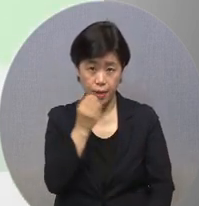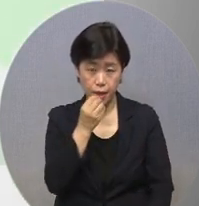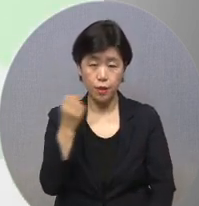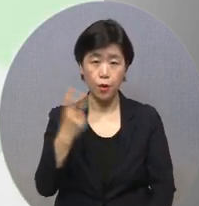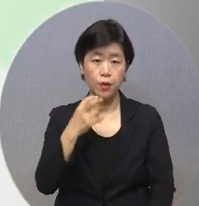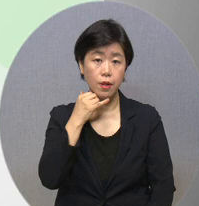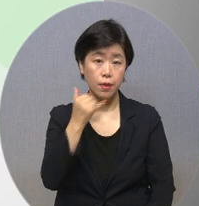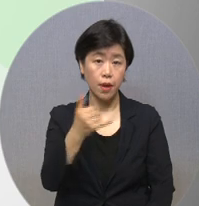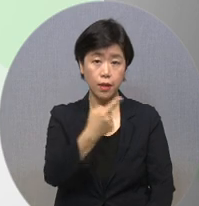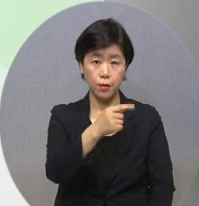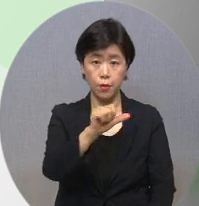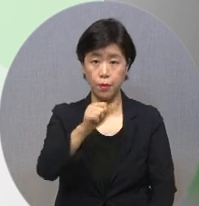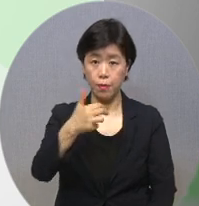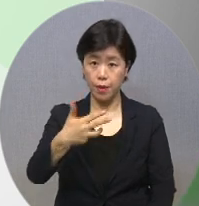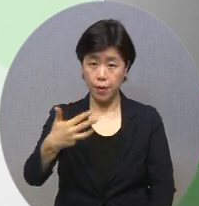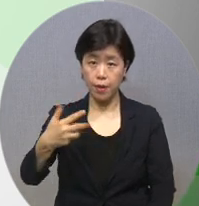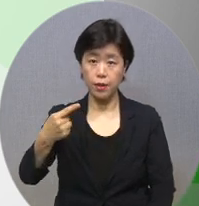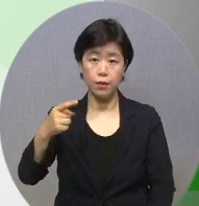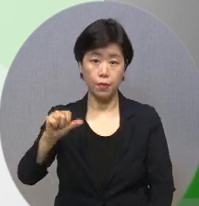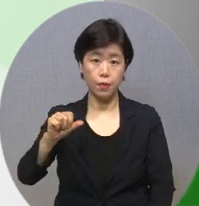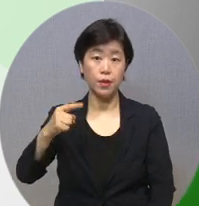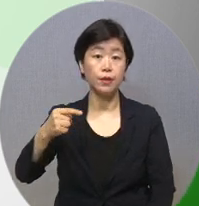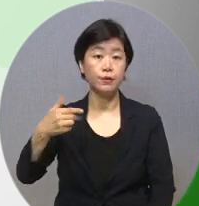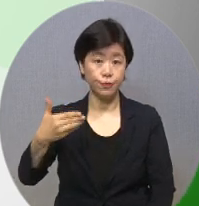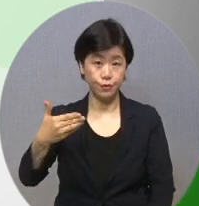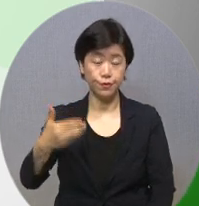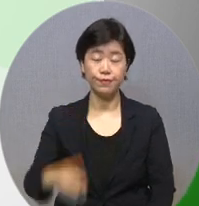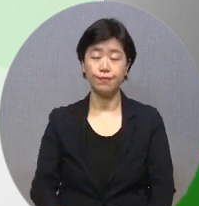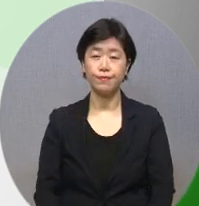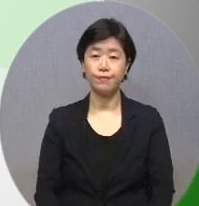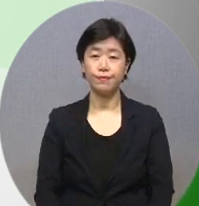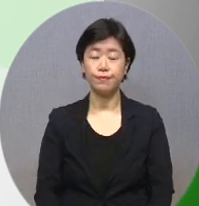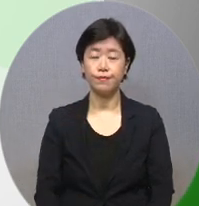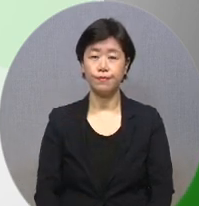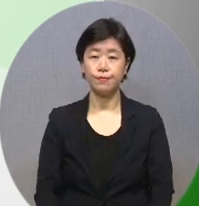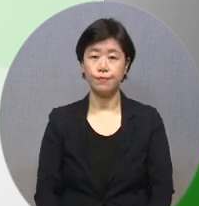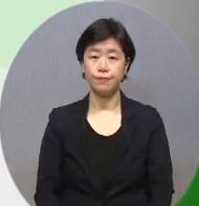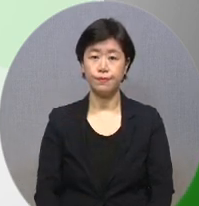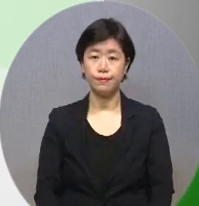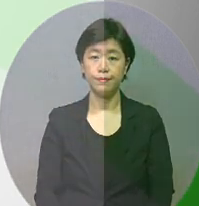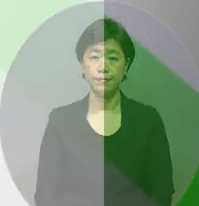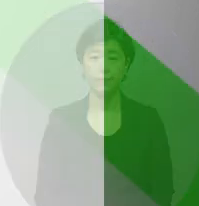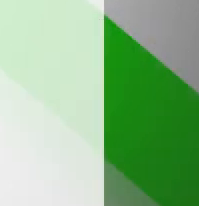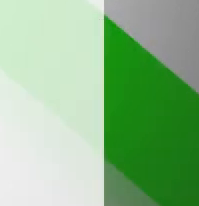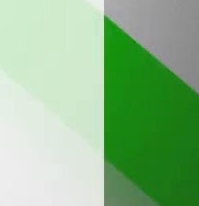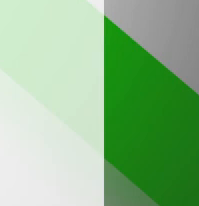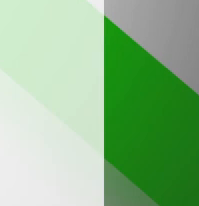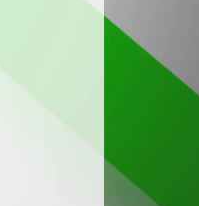국번 없이 1588-1519로 전화해서 각 담당기사에 문의하시기 바랍니다.